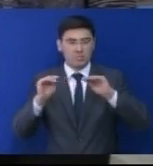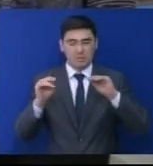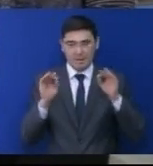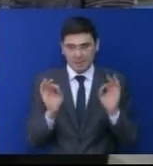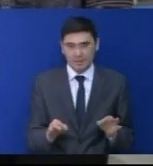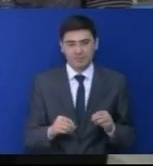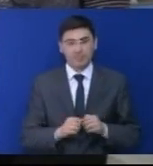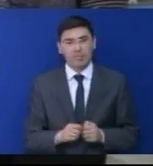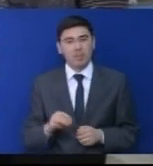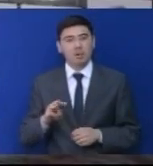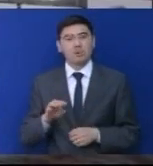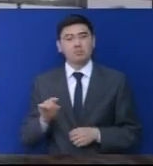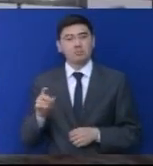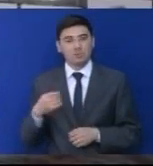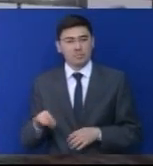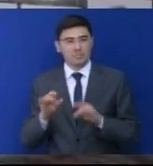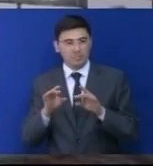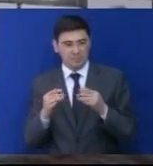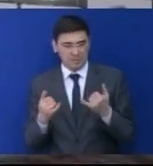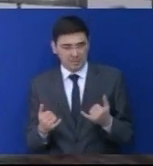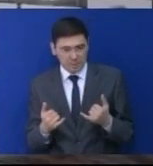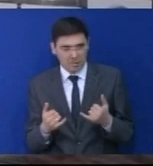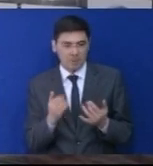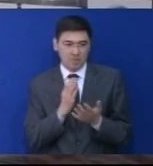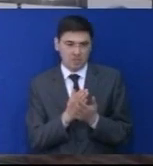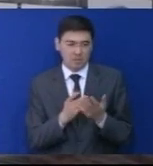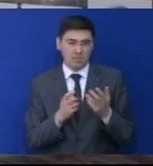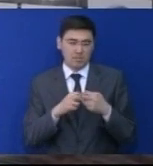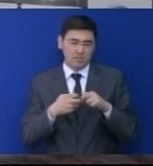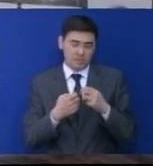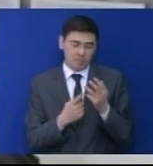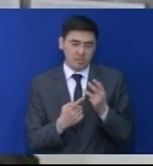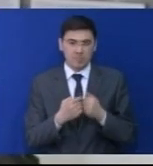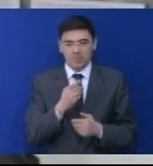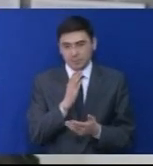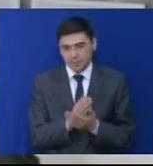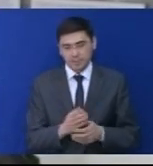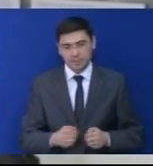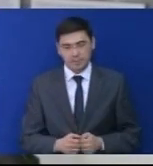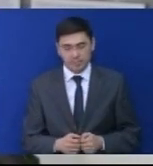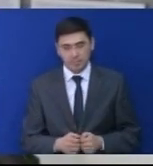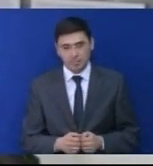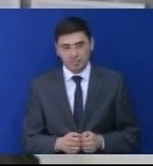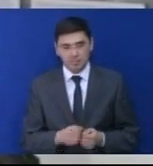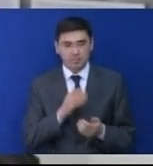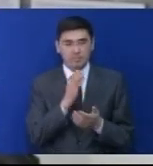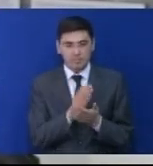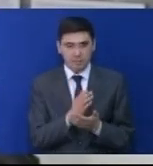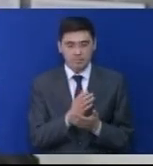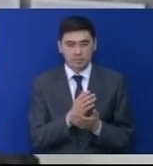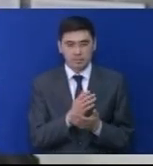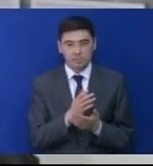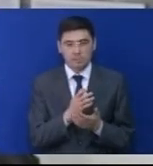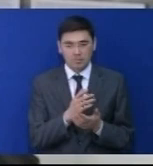Музей қызметкерлерінің айтуынша, өкінішке орай бұл ретте бірқатар мәселелер бар. У нас в городе